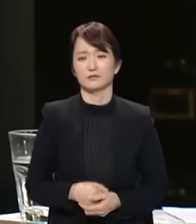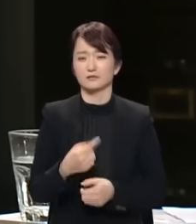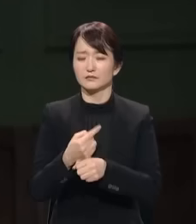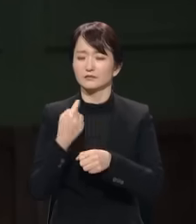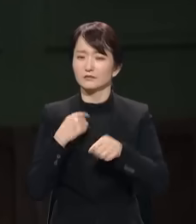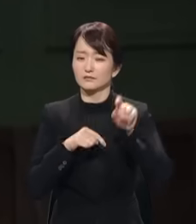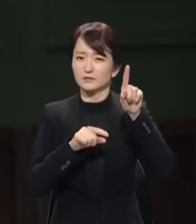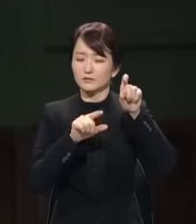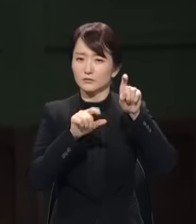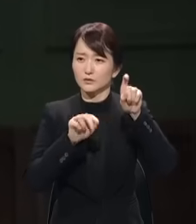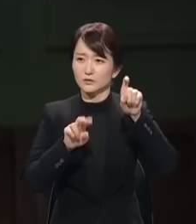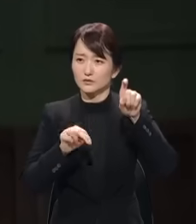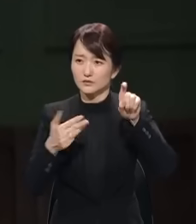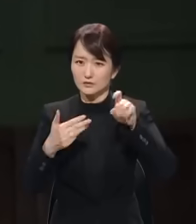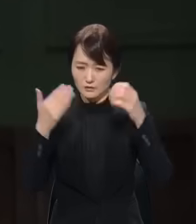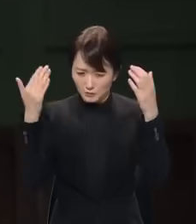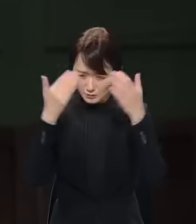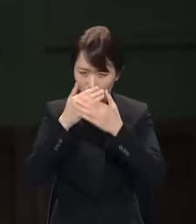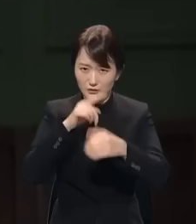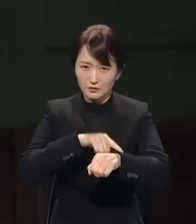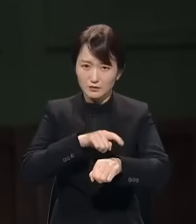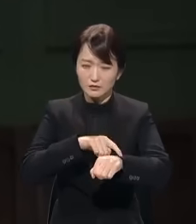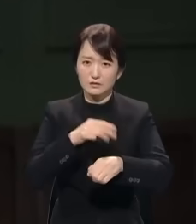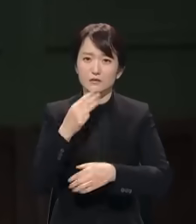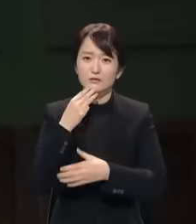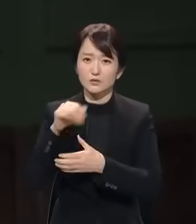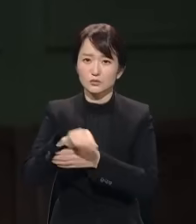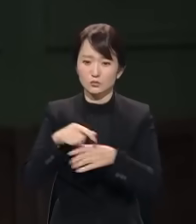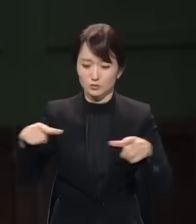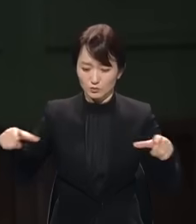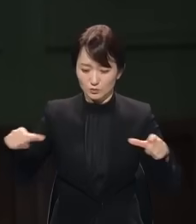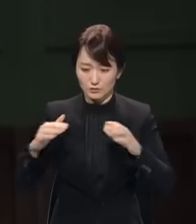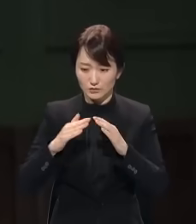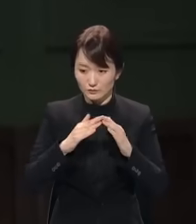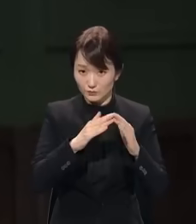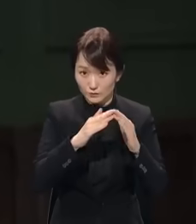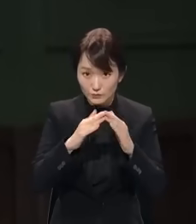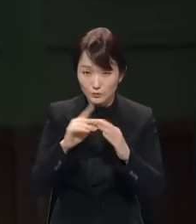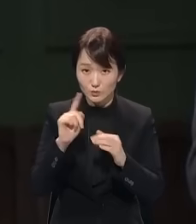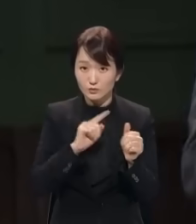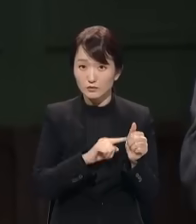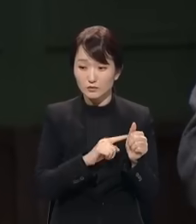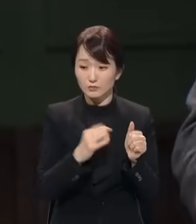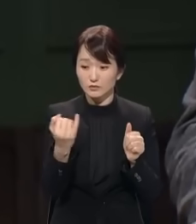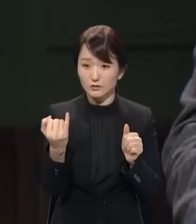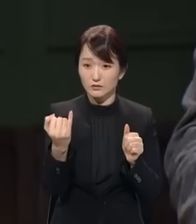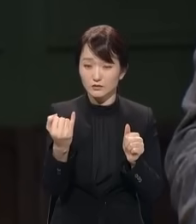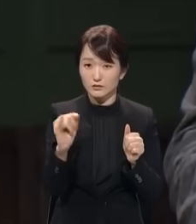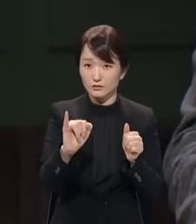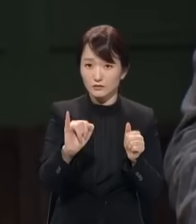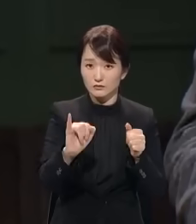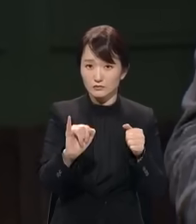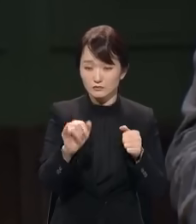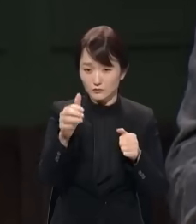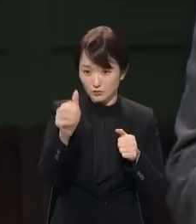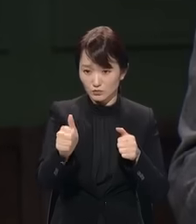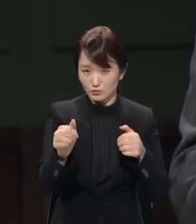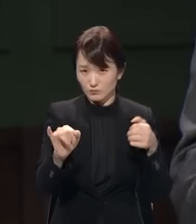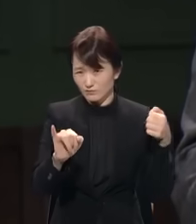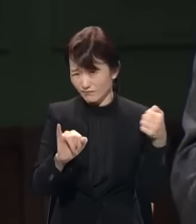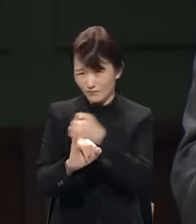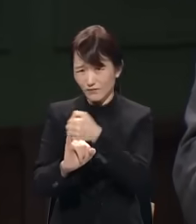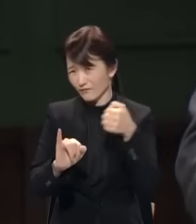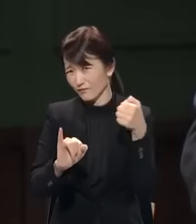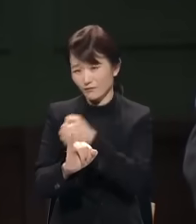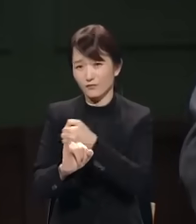12월 28일 밤 11시쯤이었고요. 서울 종로구의 주택가였습니다. 한 남성이 여성 차주를 폭행하는 일이 벌어졌습니다. 이